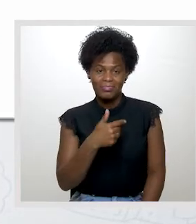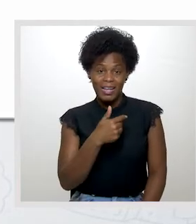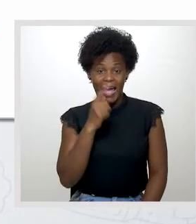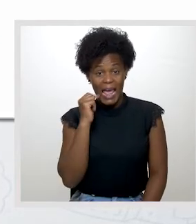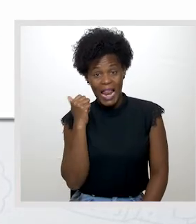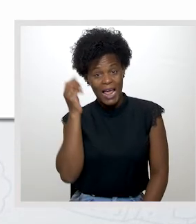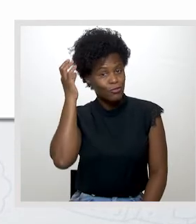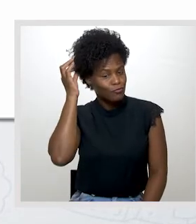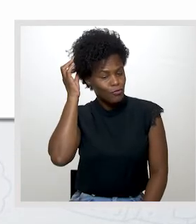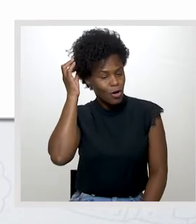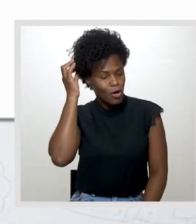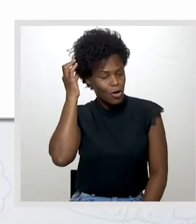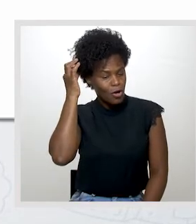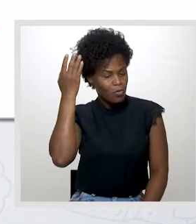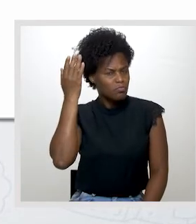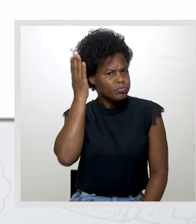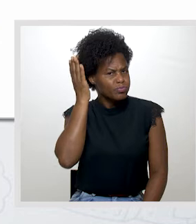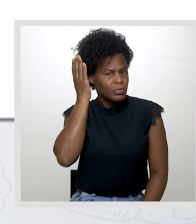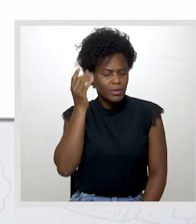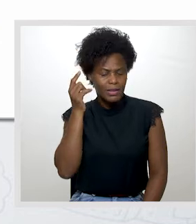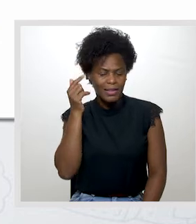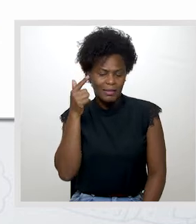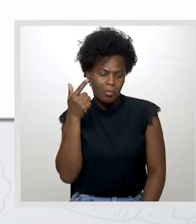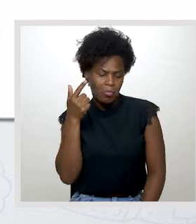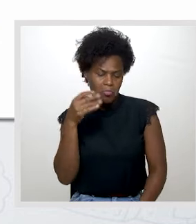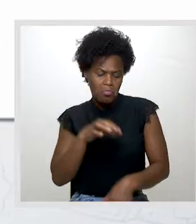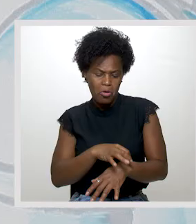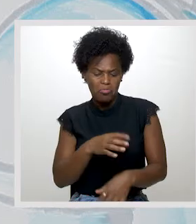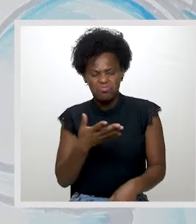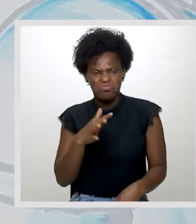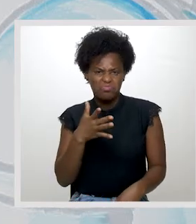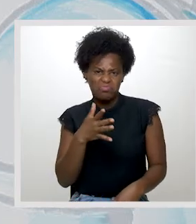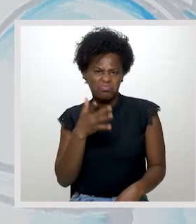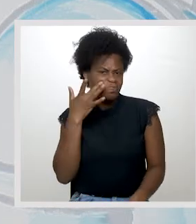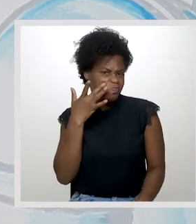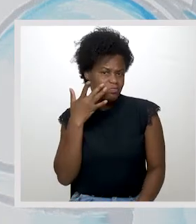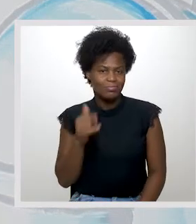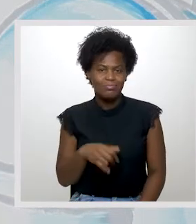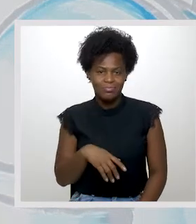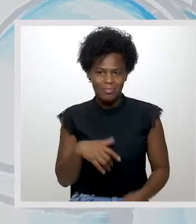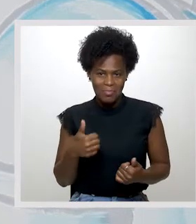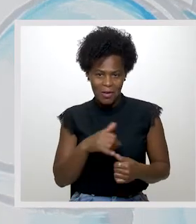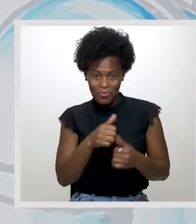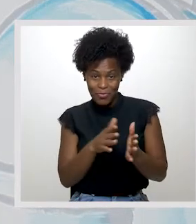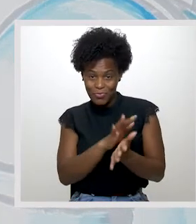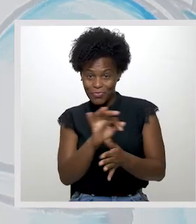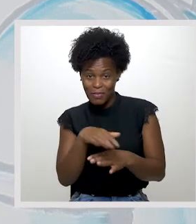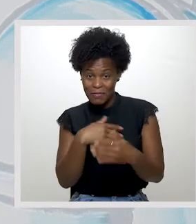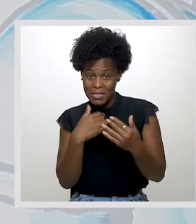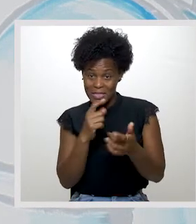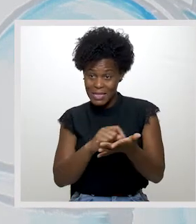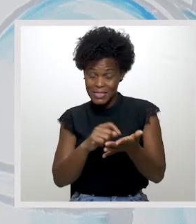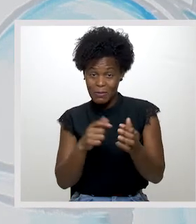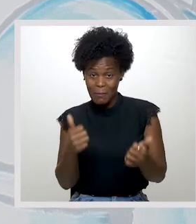Il a les cheveux bouclés et il a la peau foncée. Très bien. Tout le monde a fait bien cet